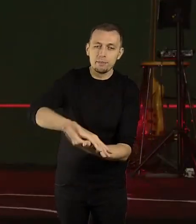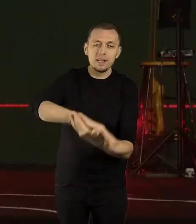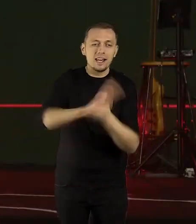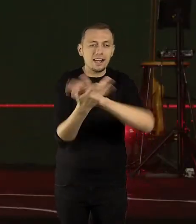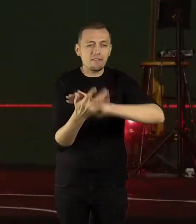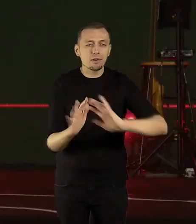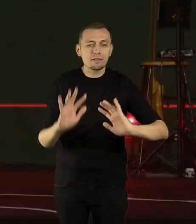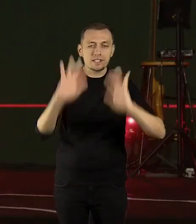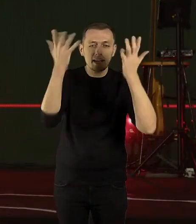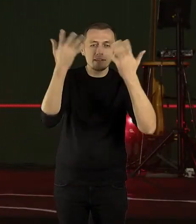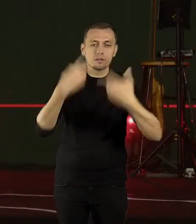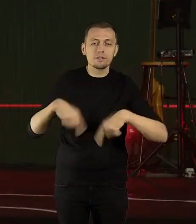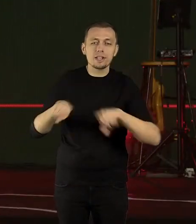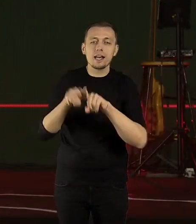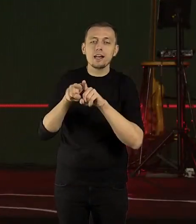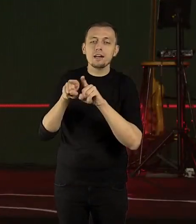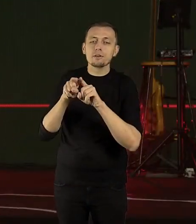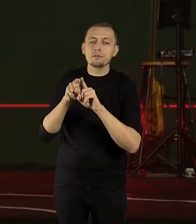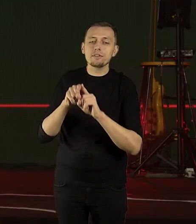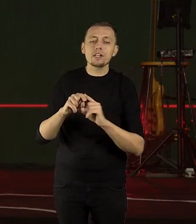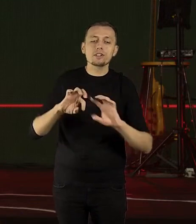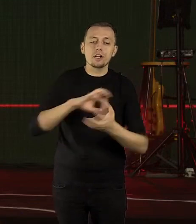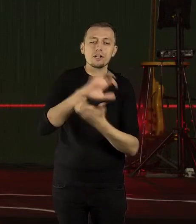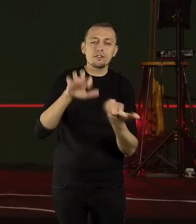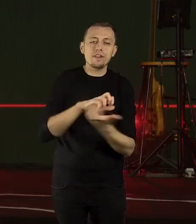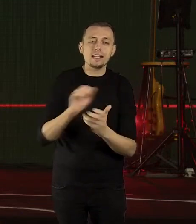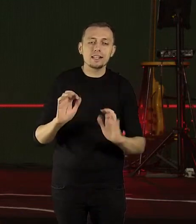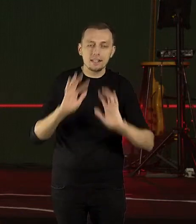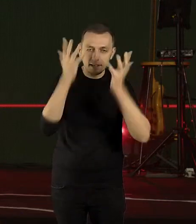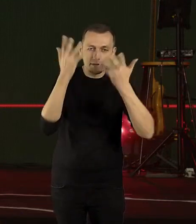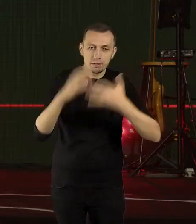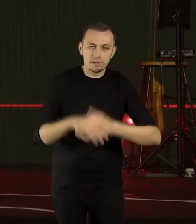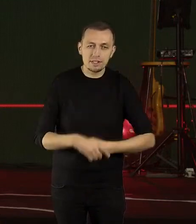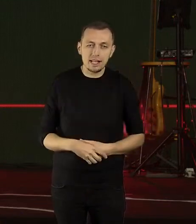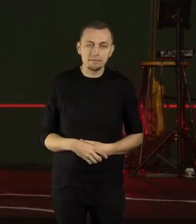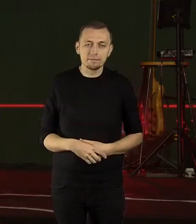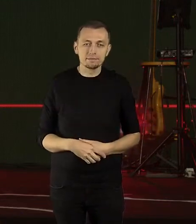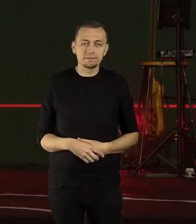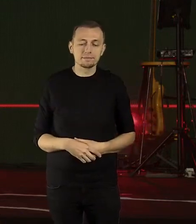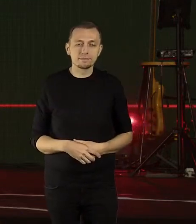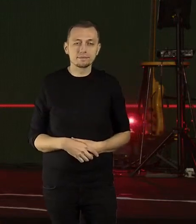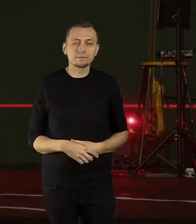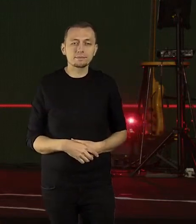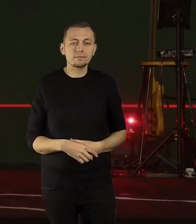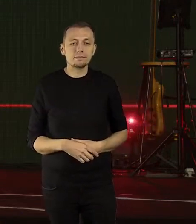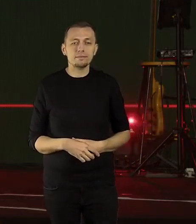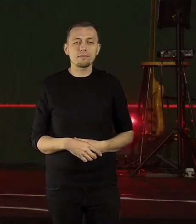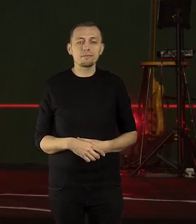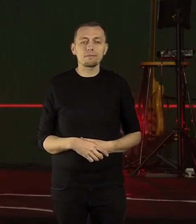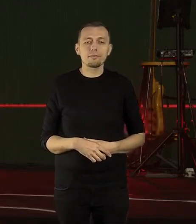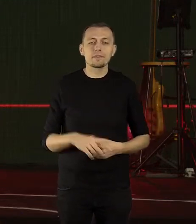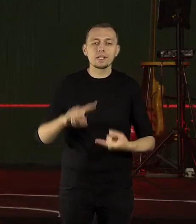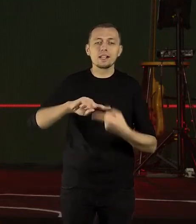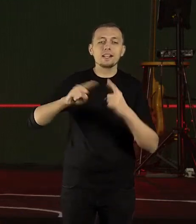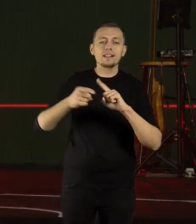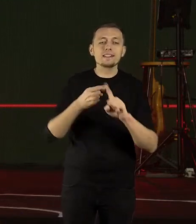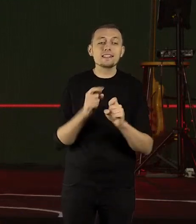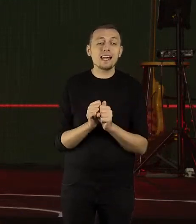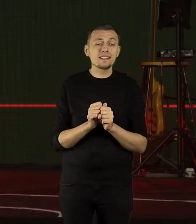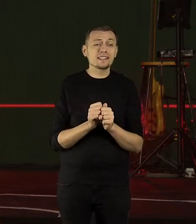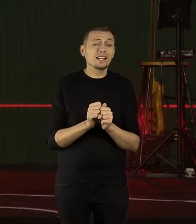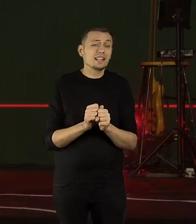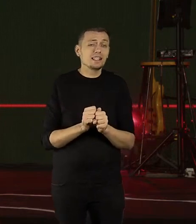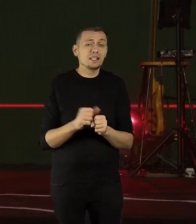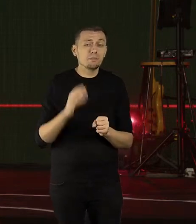Magnifikat? Przesłanie jest bardzo proste. Bóg okazuje miłosierdzie tym, którzy na to nie zasługują.